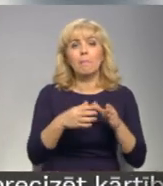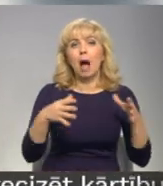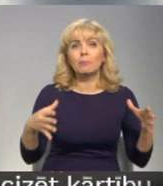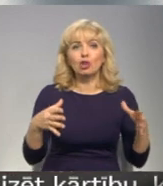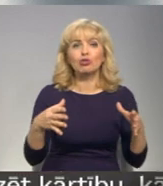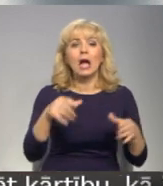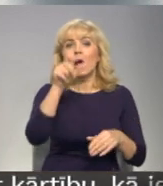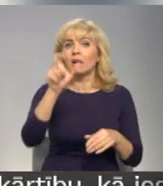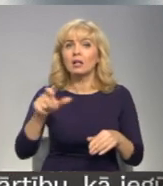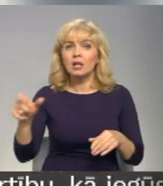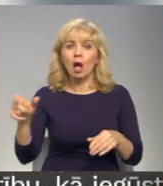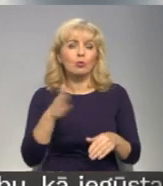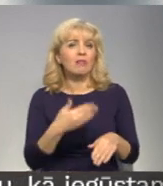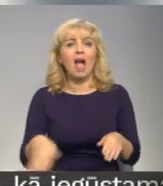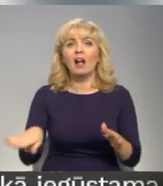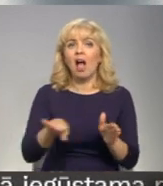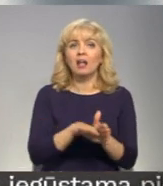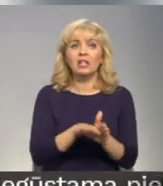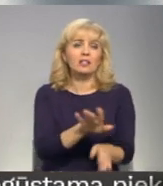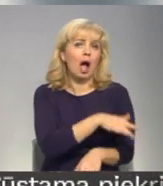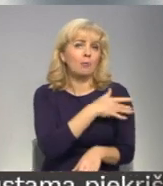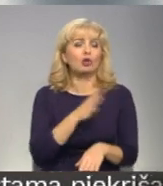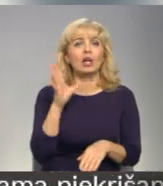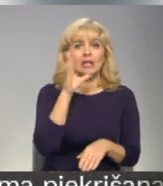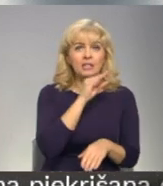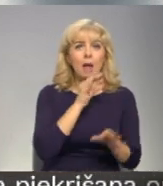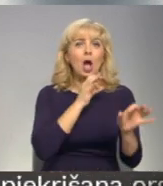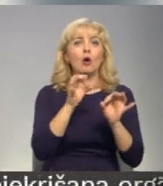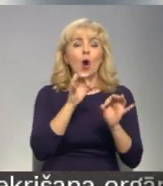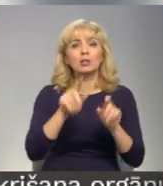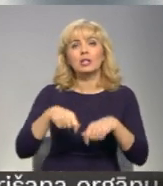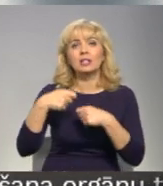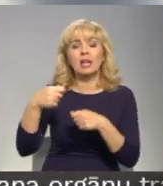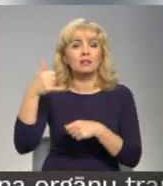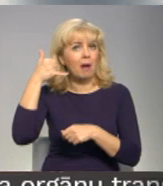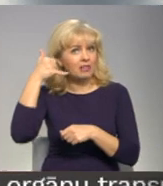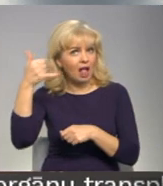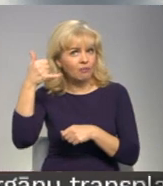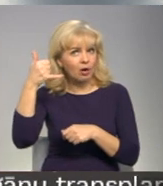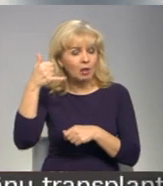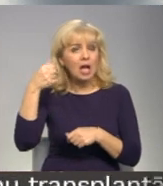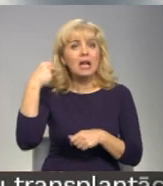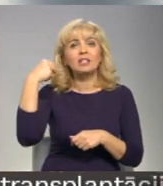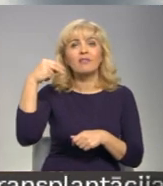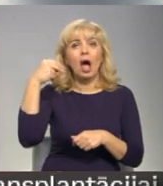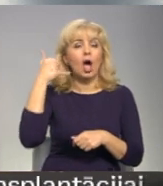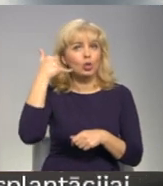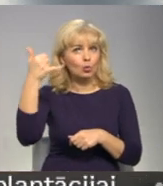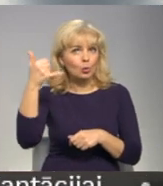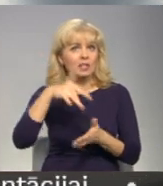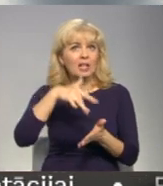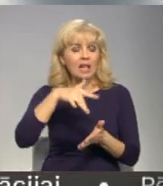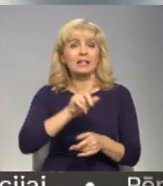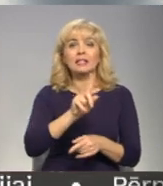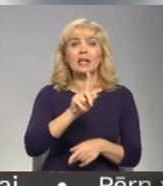paplašinājusi klientu neklātienes apkalpošanas iespējas. Konsultācijas tiek sniegtas pa telefonu. Zvanu centrs atrodas Liepājā, bet